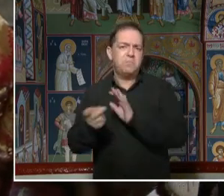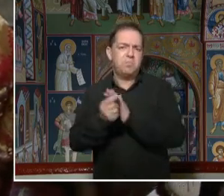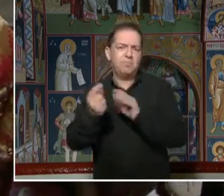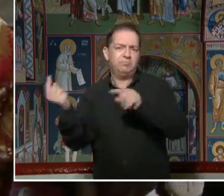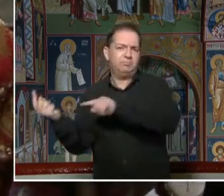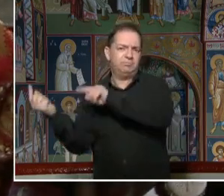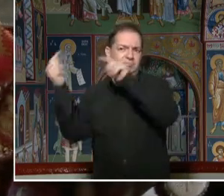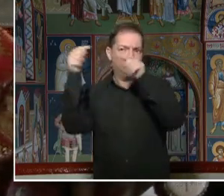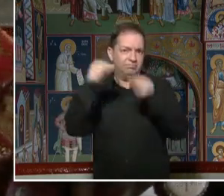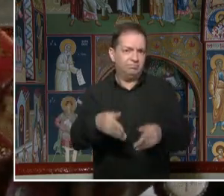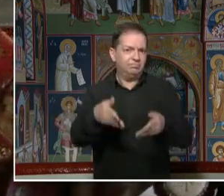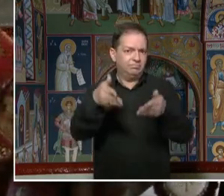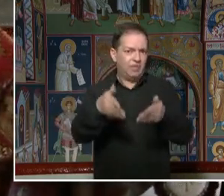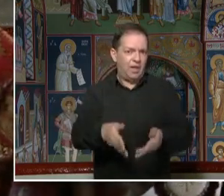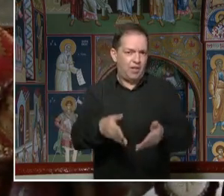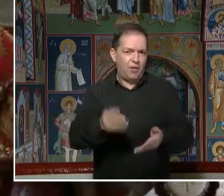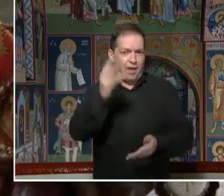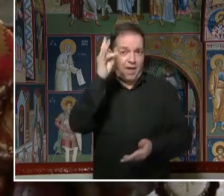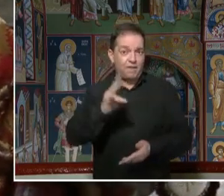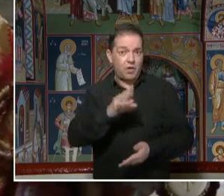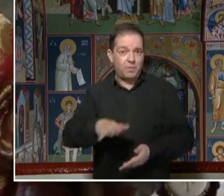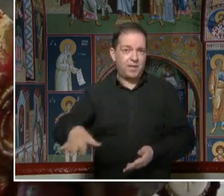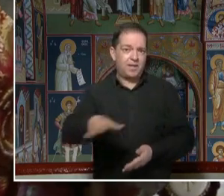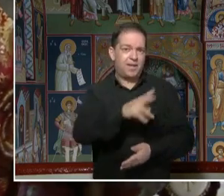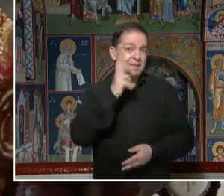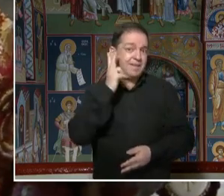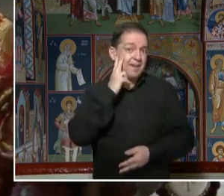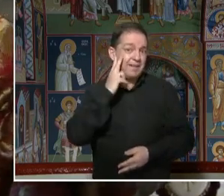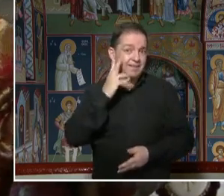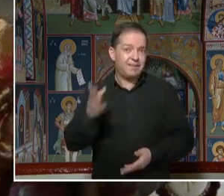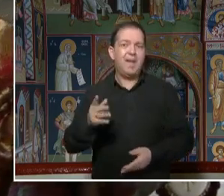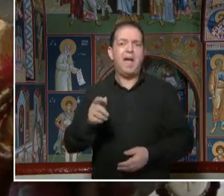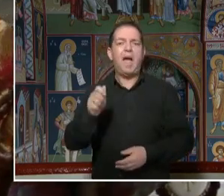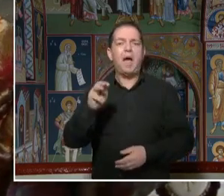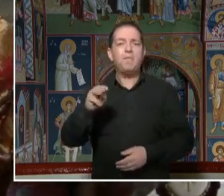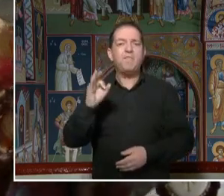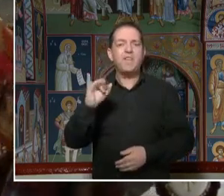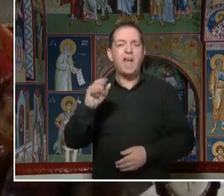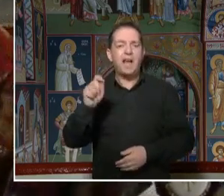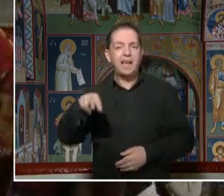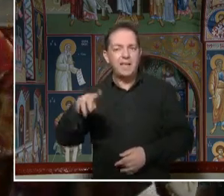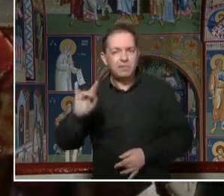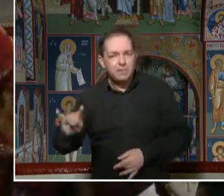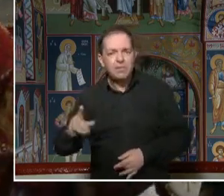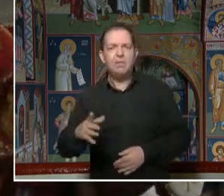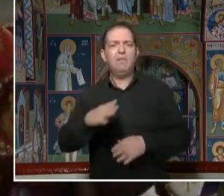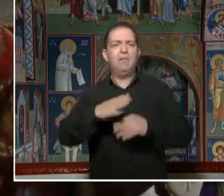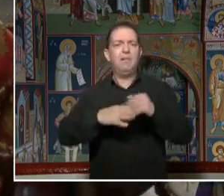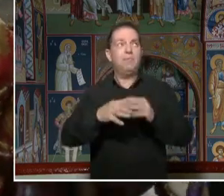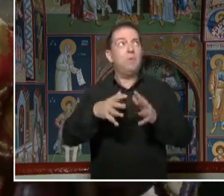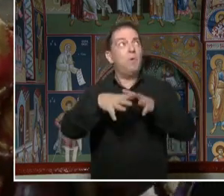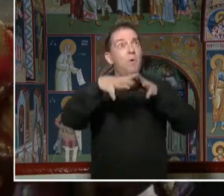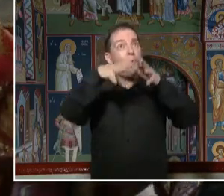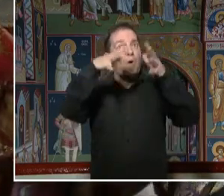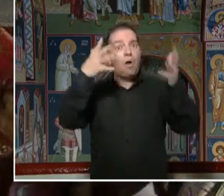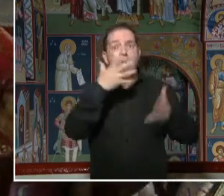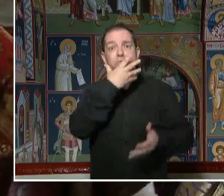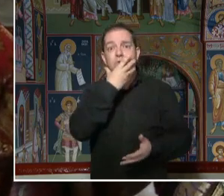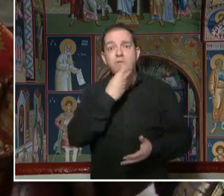σε αυτόν τον ευλογημένο τόπο, εδώ στο Κερατσίνι, στην Αμφιάλη, και έκτισαν αυτόν τον περικαλή